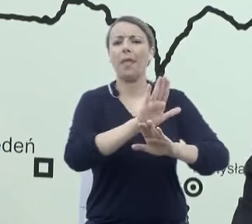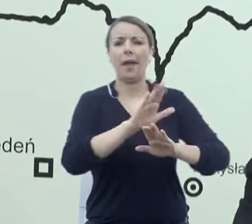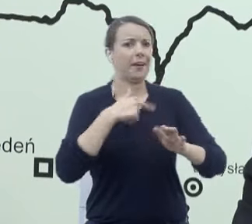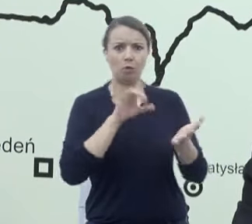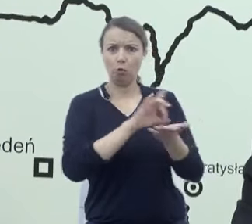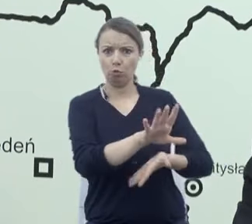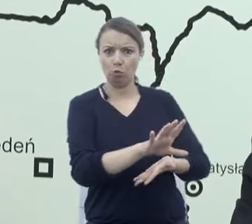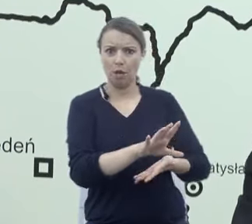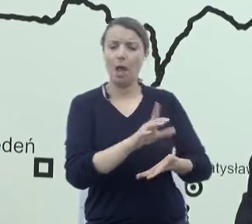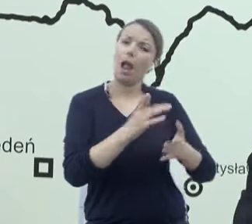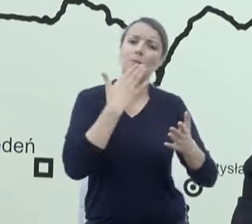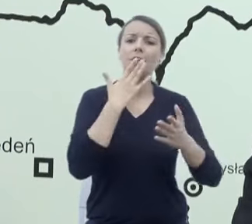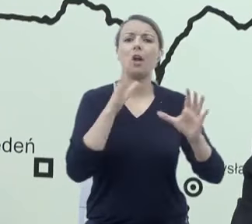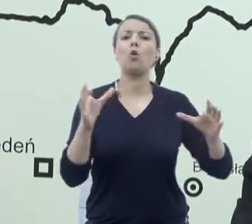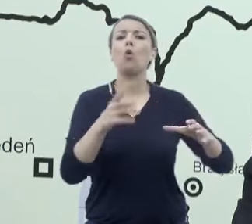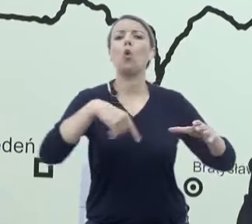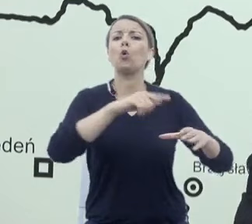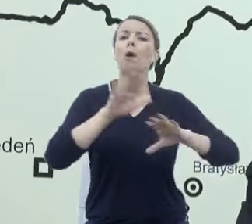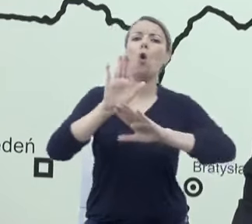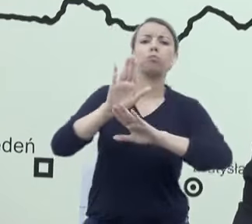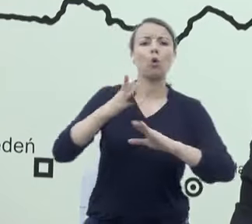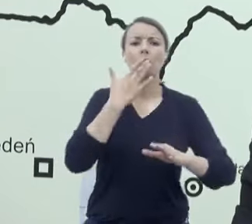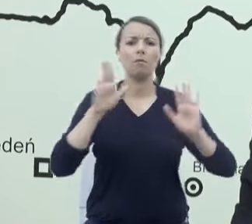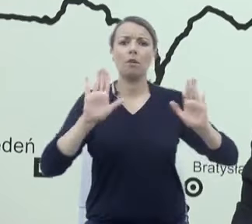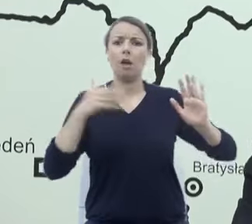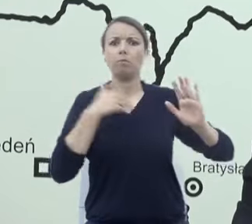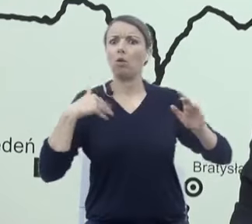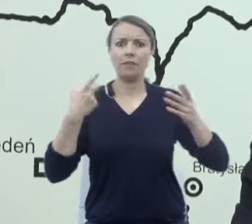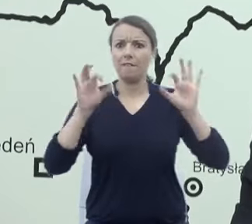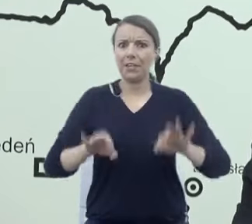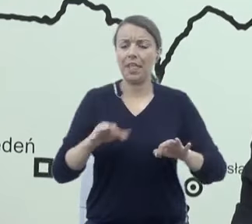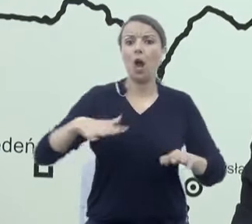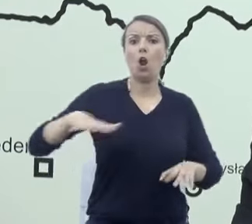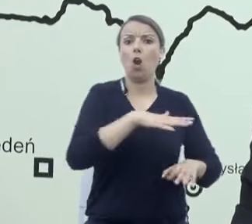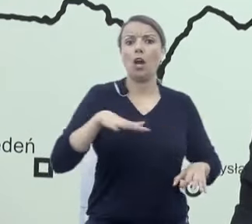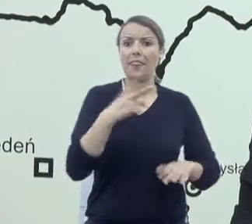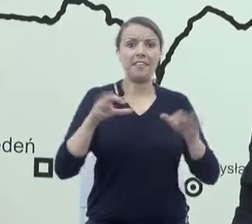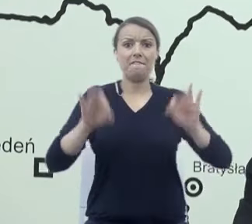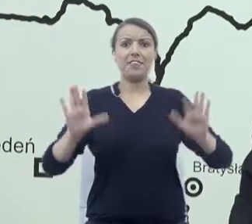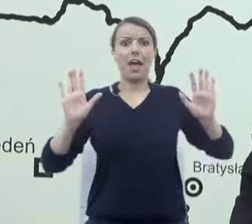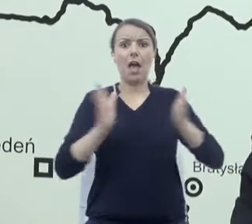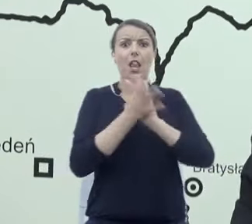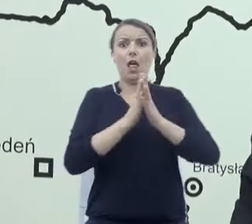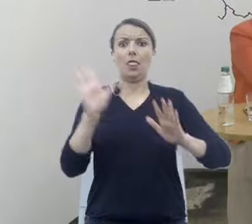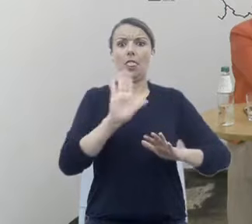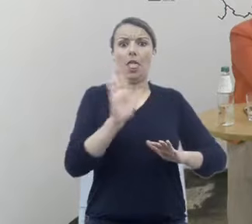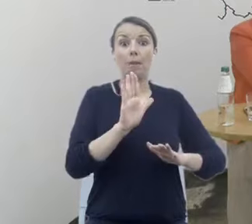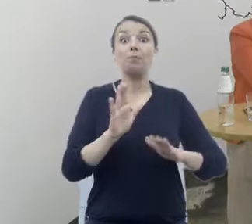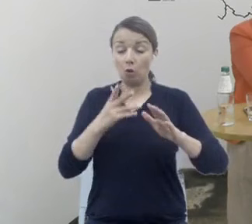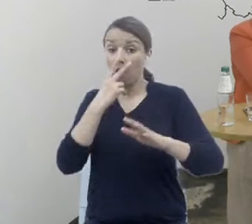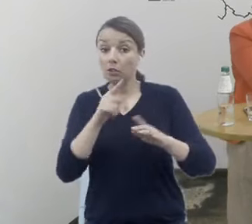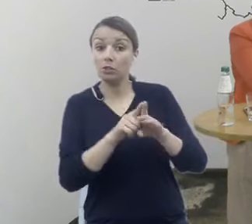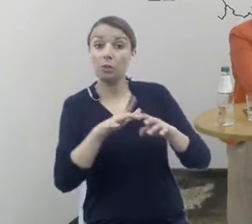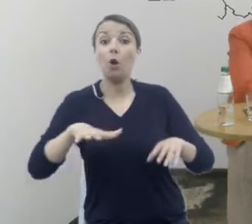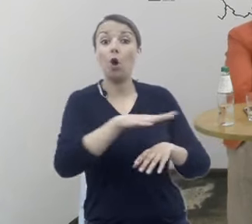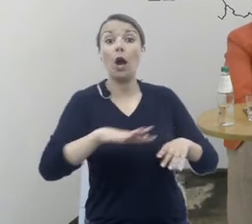wszelką cenę bronimy całkowicie polskiej niewinności, lokalnej niewinności, już nie chodzi o tą Polskę. Lokalnej wspólnoty.